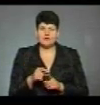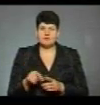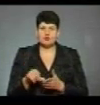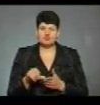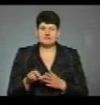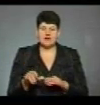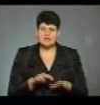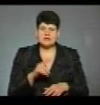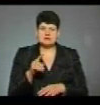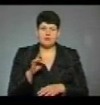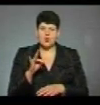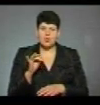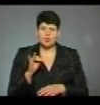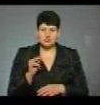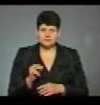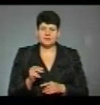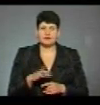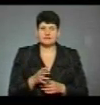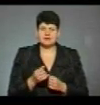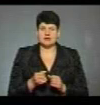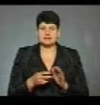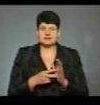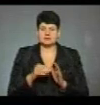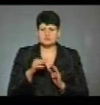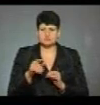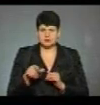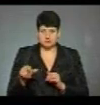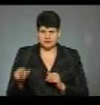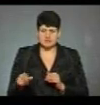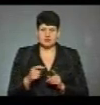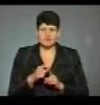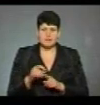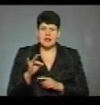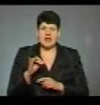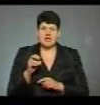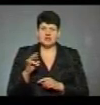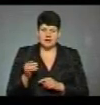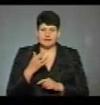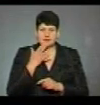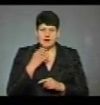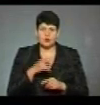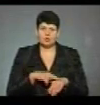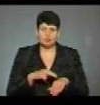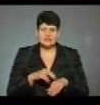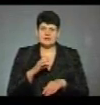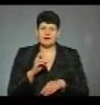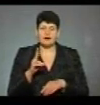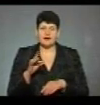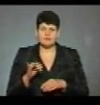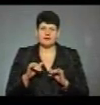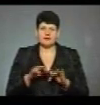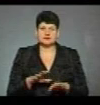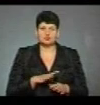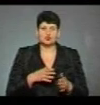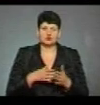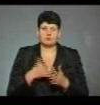акції «Збруч. Ріка єднання» взяли близько 7 тисяч осіб. За словами речника Нацполіції області Сергія Крети, на акції були до